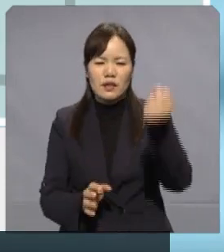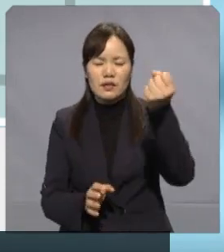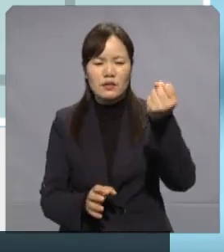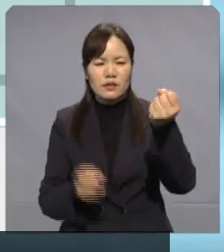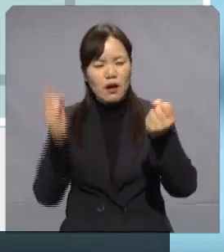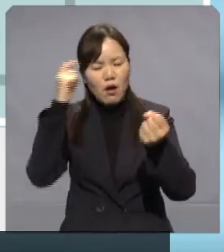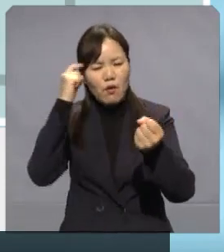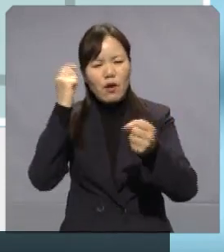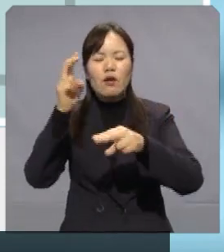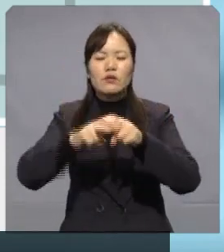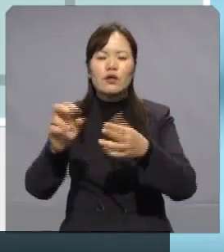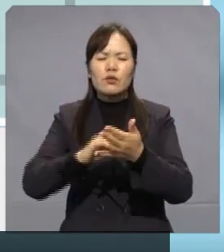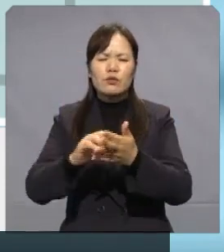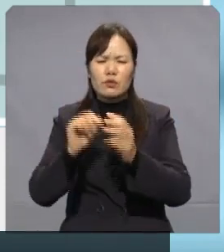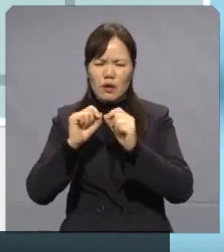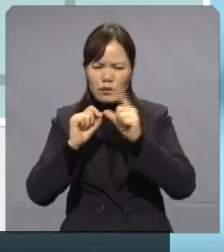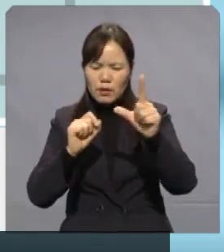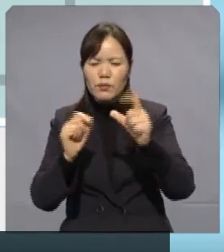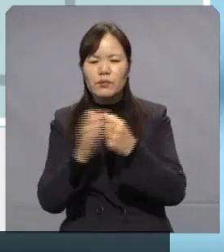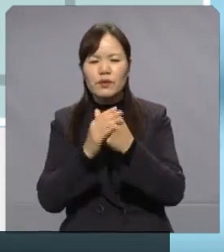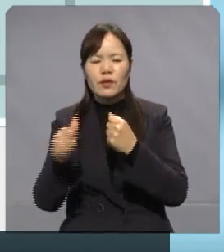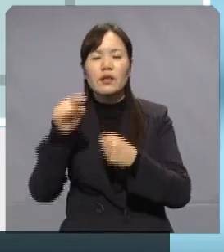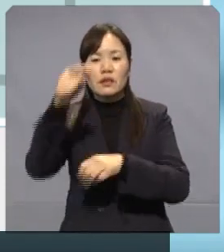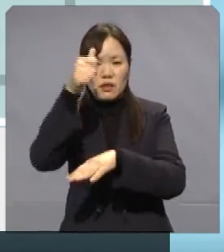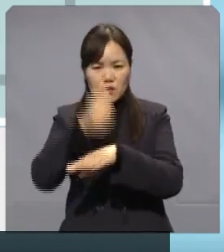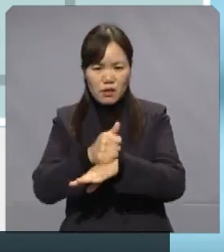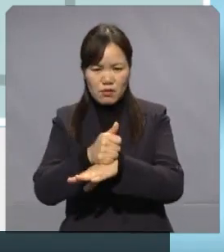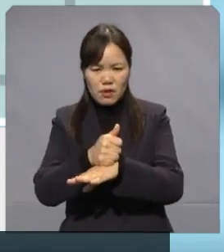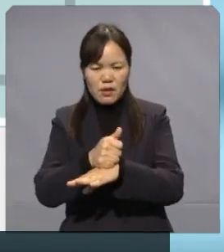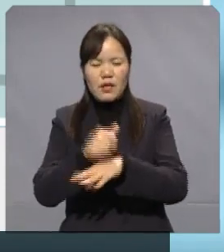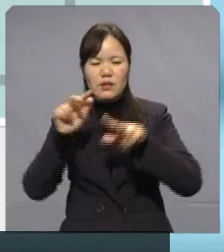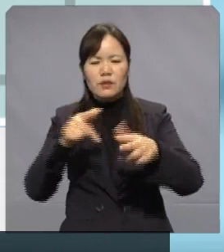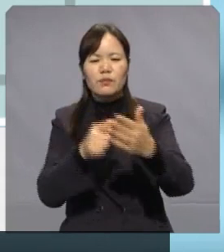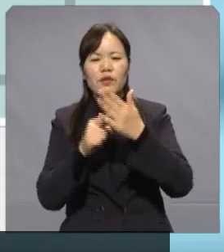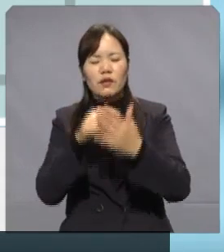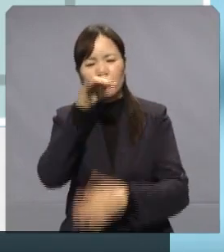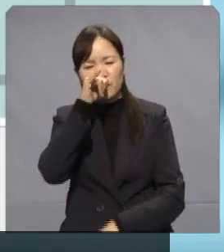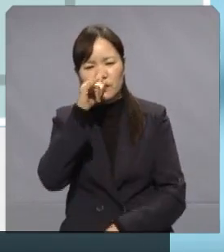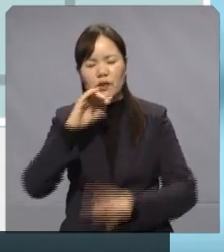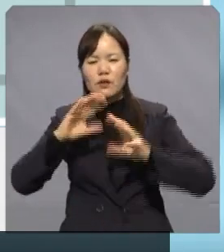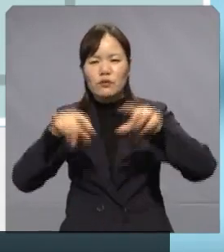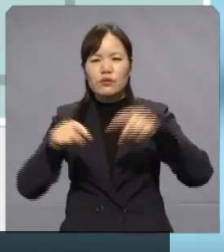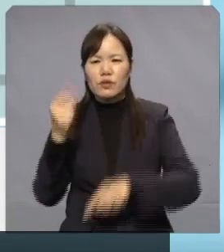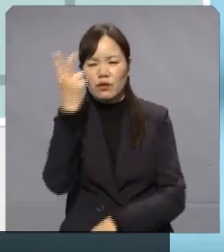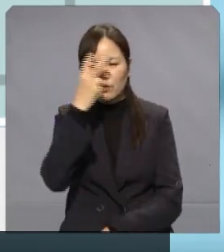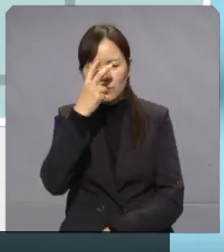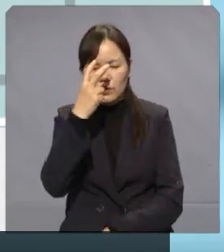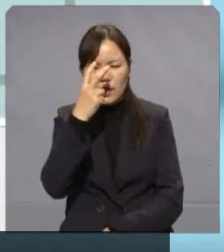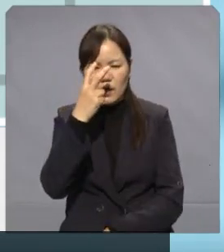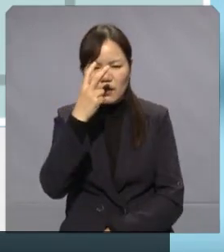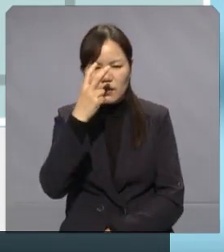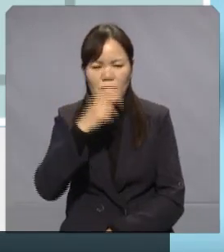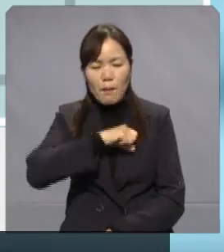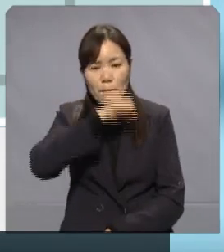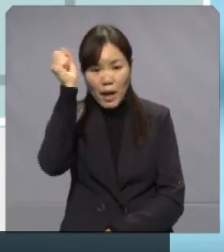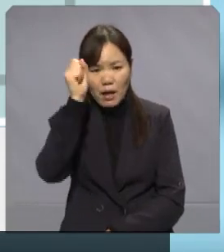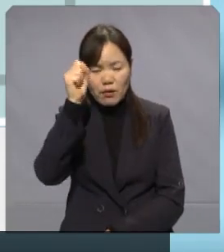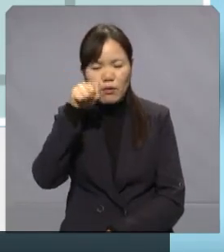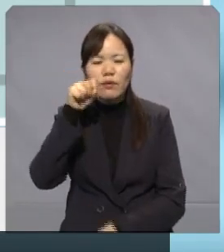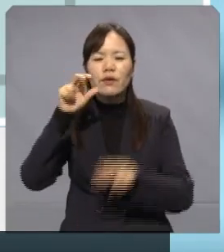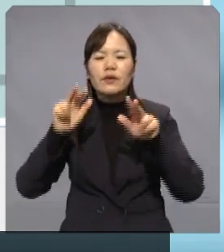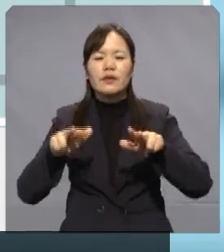상태이기 때문에 지금도 그런 결과물들이 나오고 있는 것이죠. 국정조사라고 하는 틀 안에 집어넣어놨고 여기서